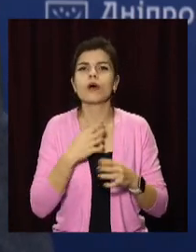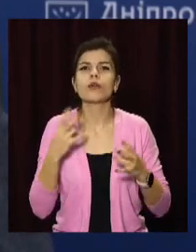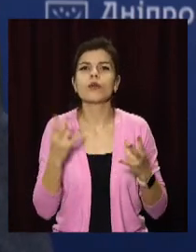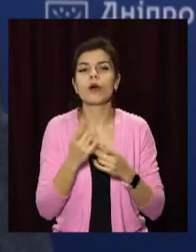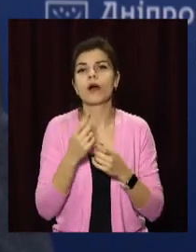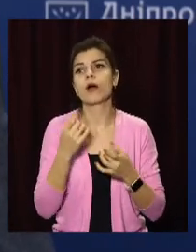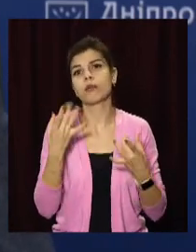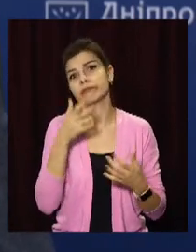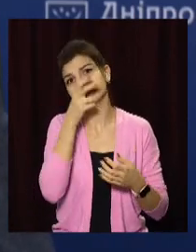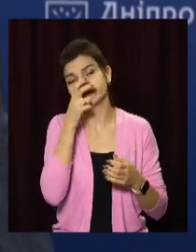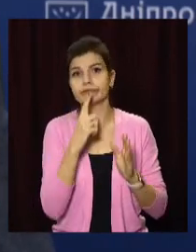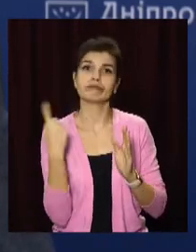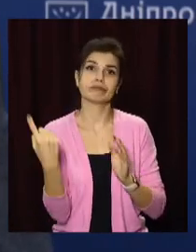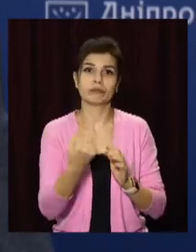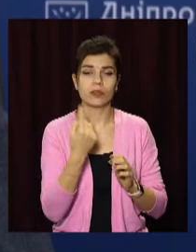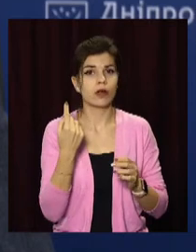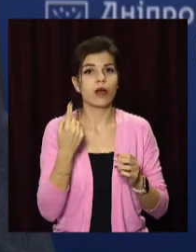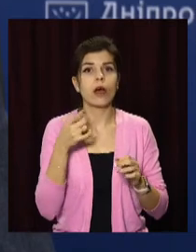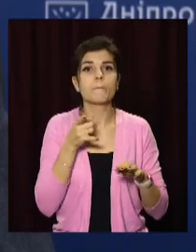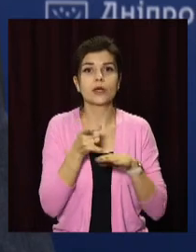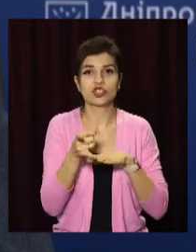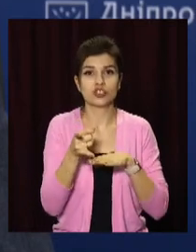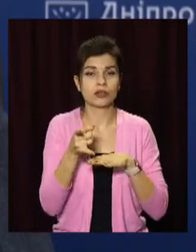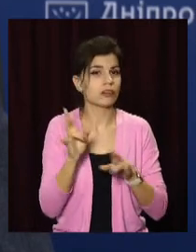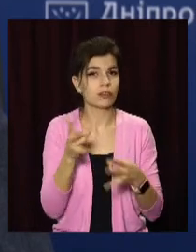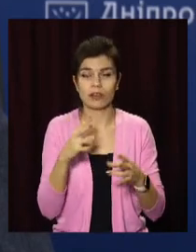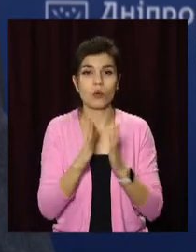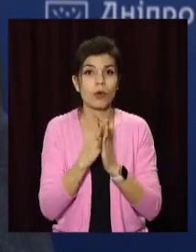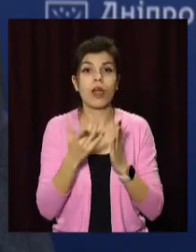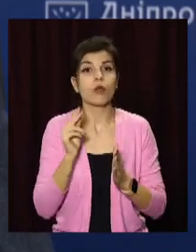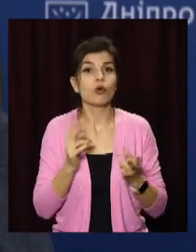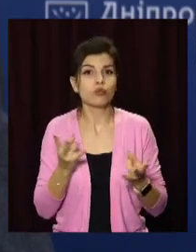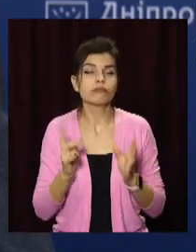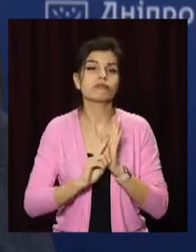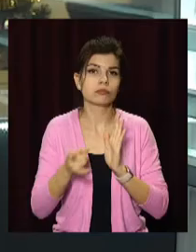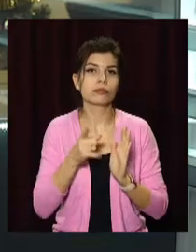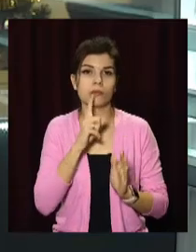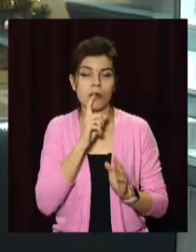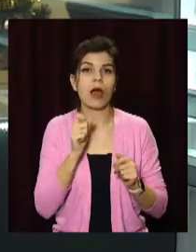без острой необходимости не выезжать на транспортных средствах в город.